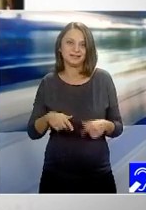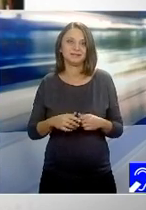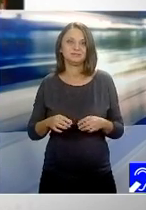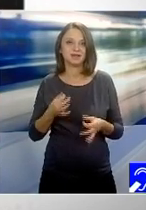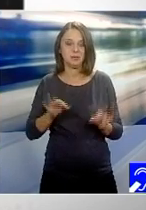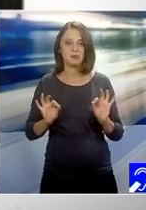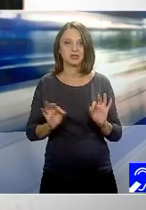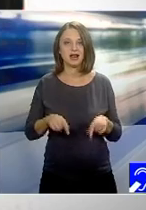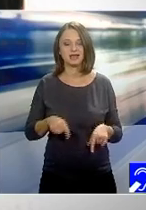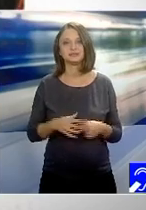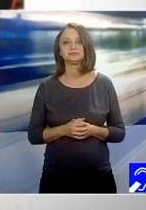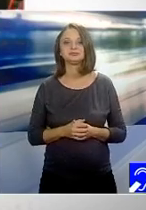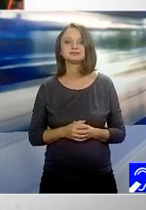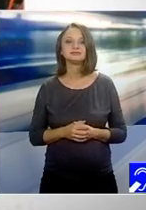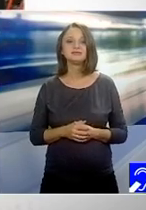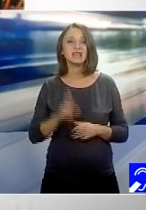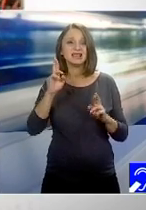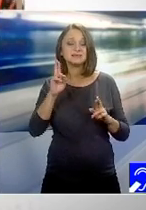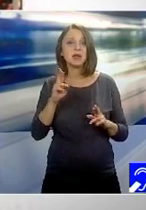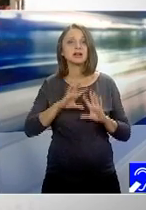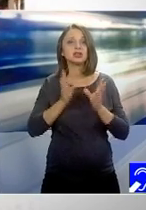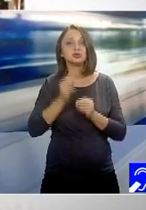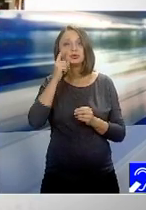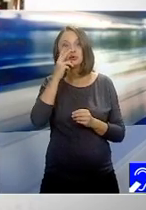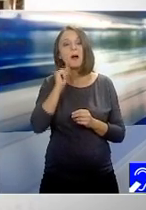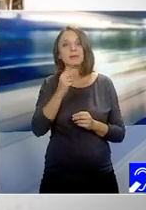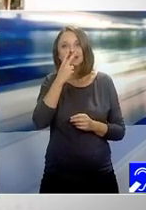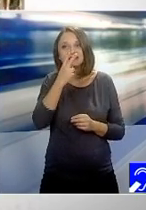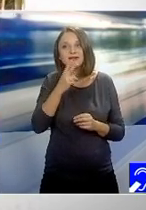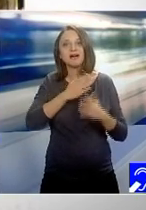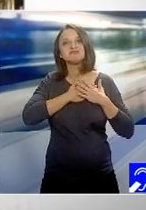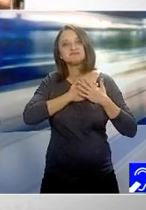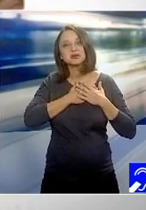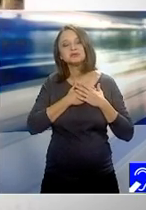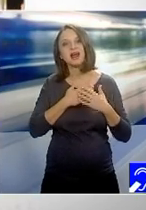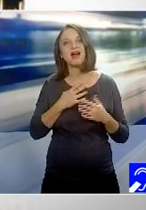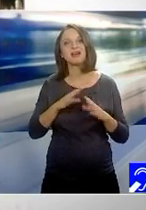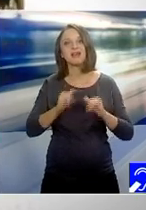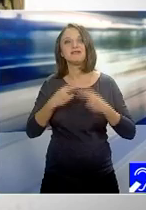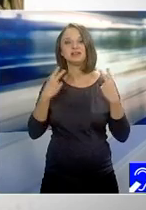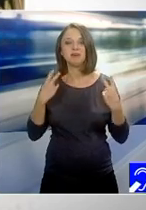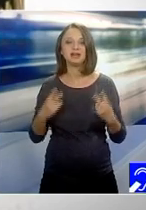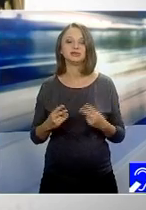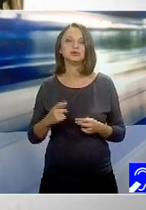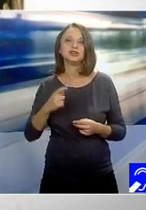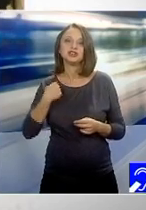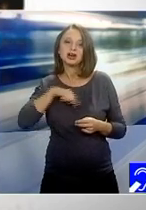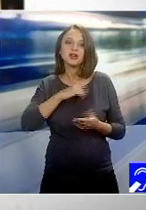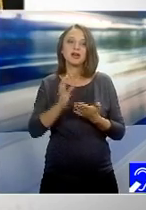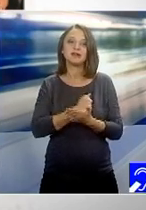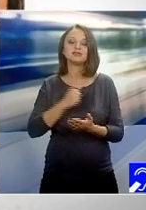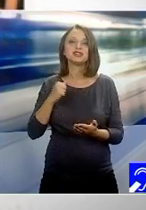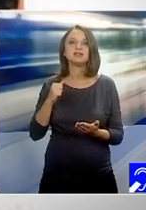toți oamenii vor privi evenimentul acesta cu toată dragostea și că vom reuși să ne atingem